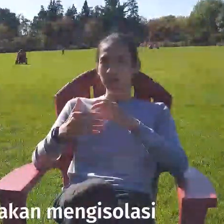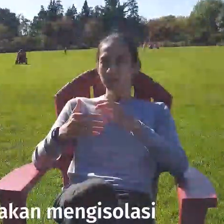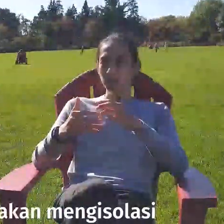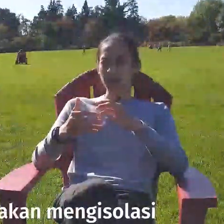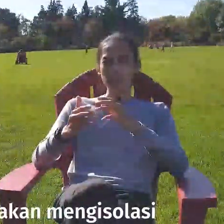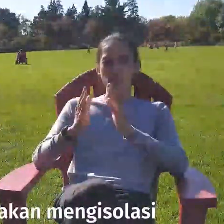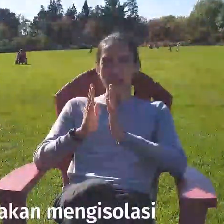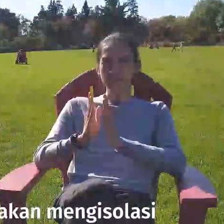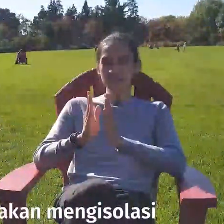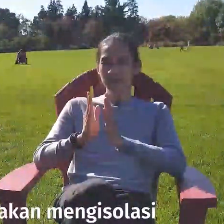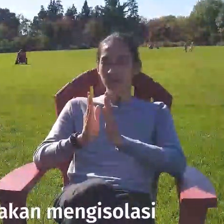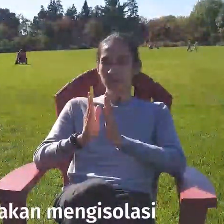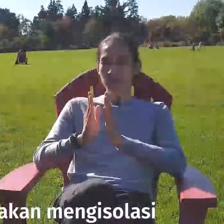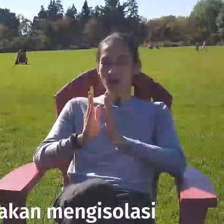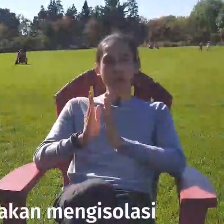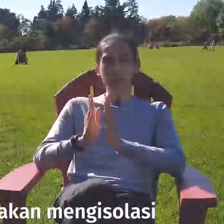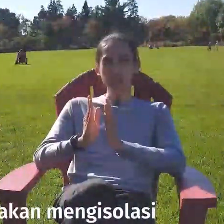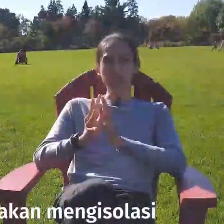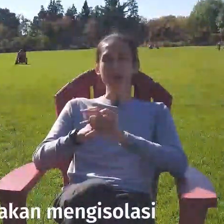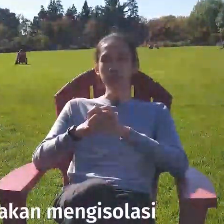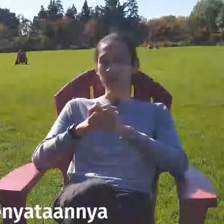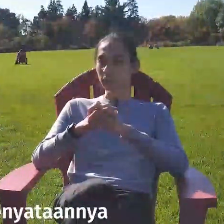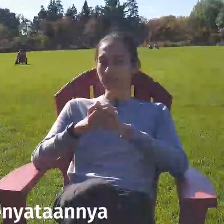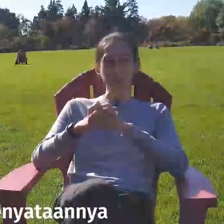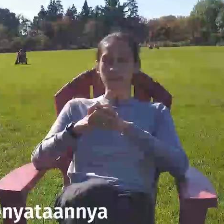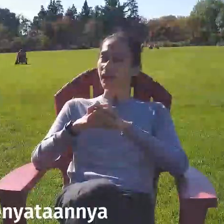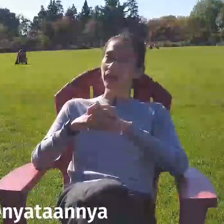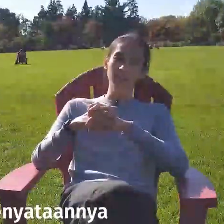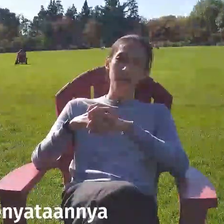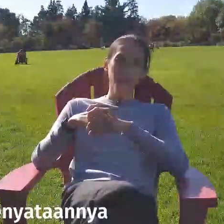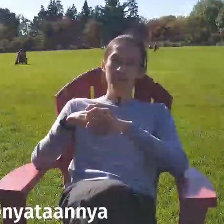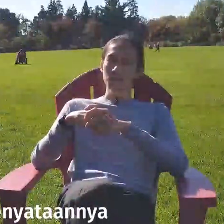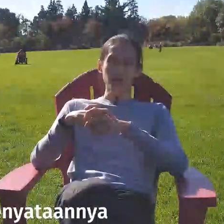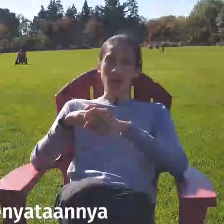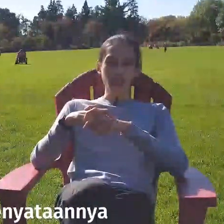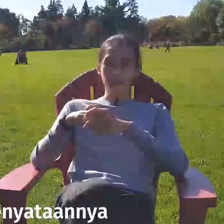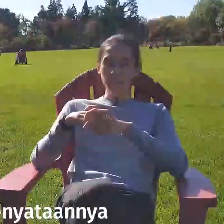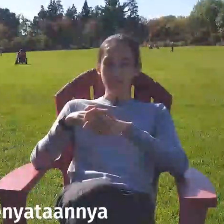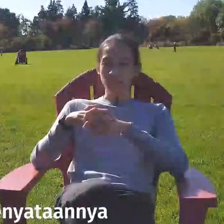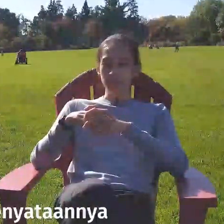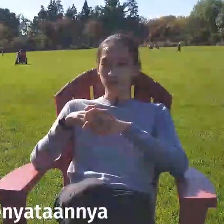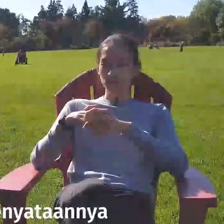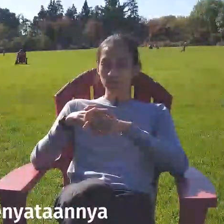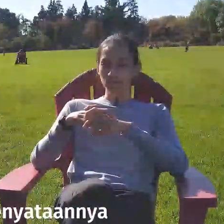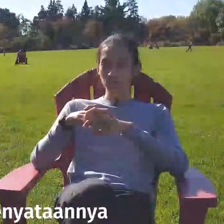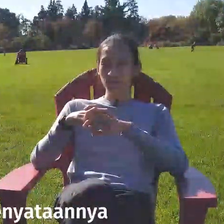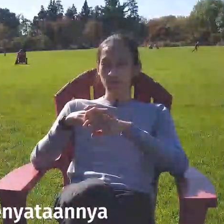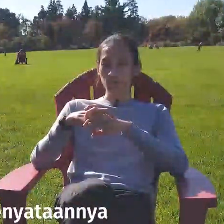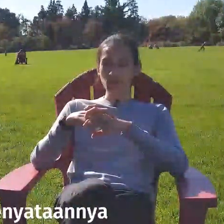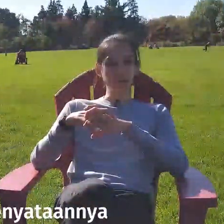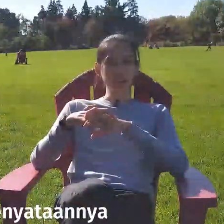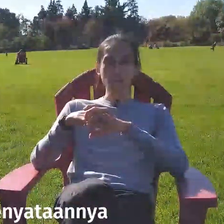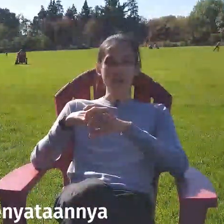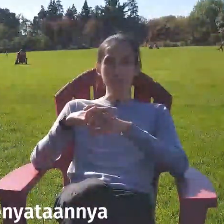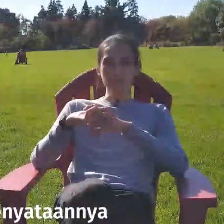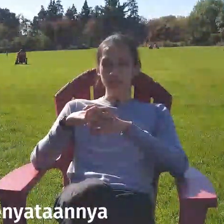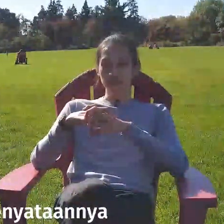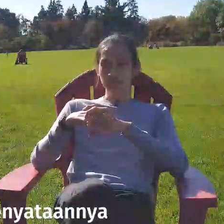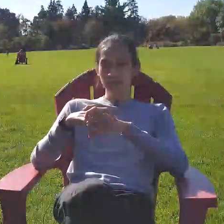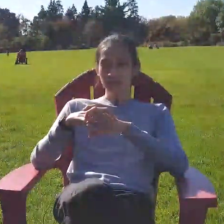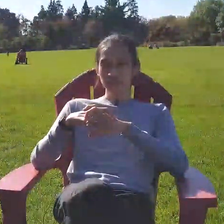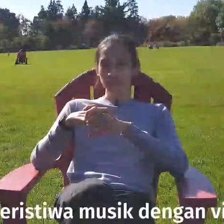akan mengisolasi pengalaman indrawi karena pada kenyataannya pengalaman kita itu sungguh